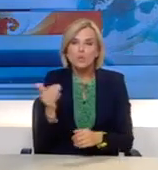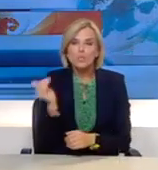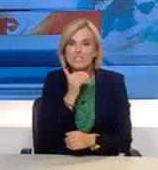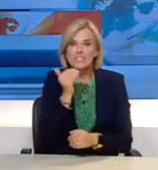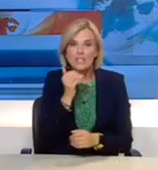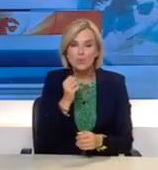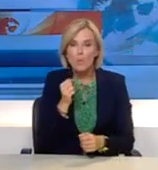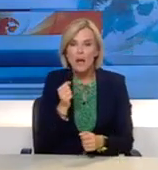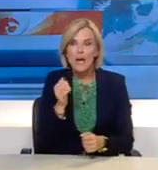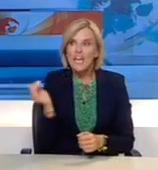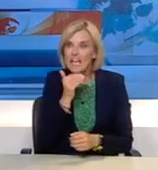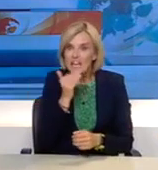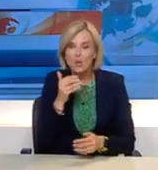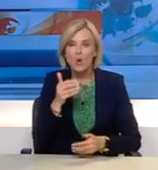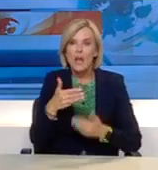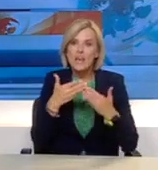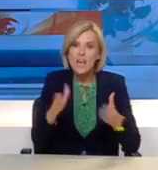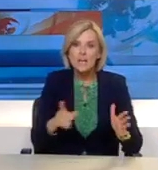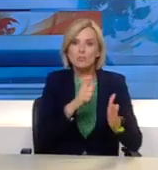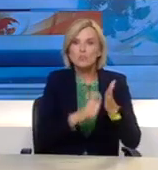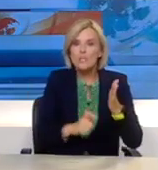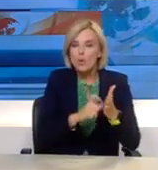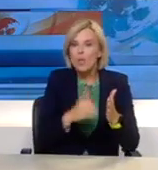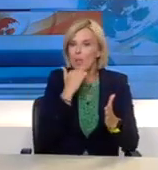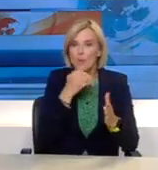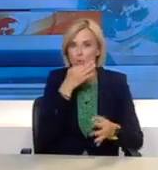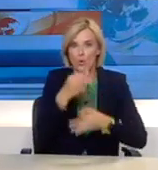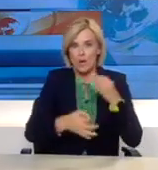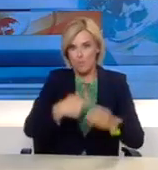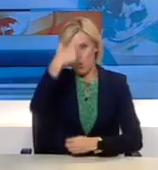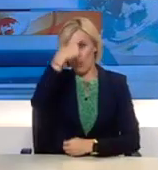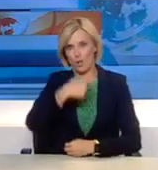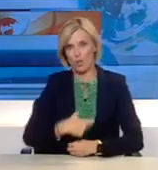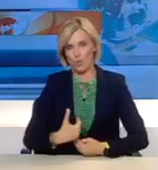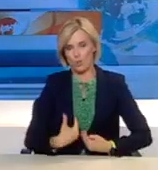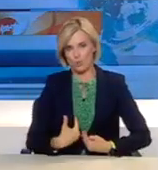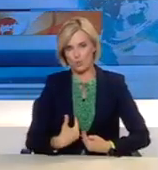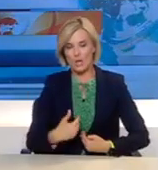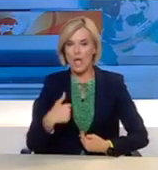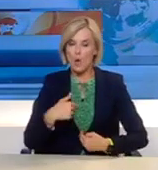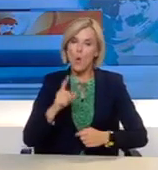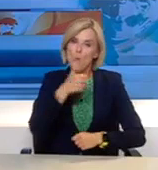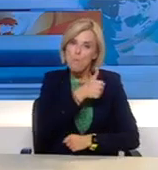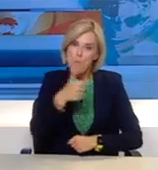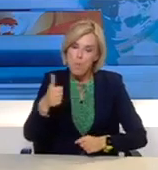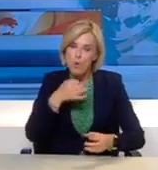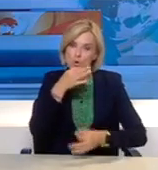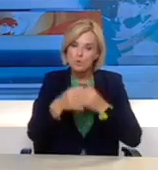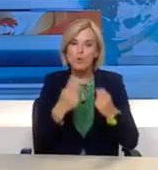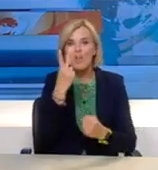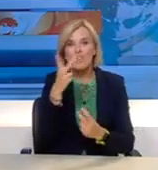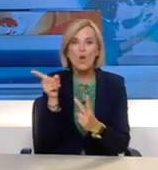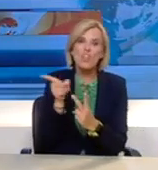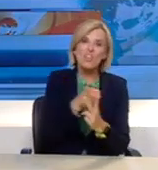τρέξουμε για να ανοίξουν και οι άλλες δομές που είπατε, αυτό δεν μπορώ να το πω εγώ. Αυτό που μπορώ να σας πω είναι ότι είναι δύο διαφορετικά πράγματα